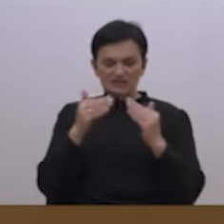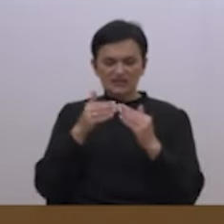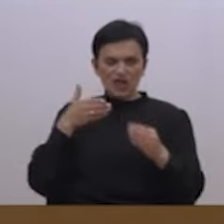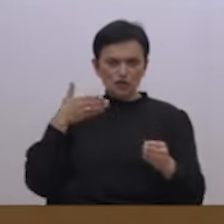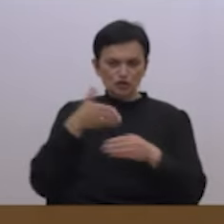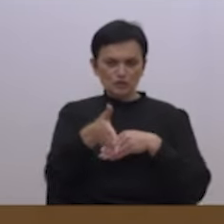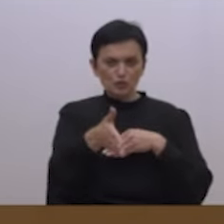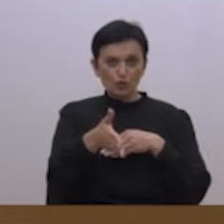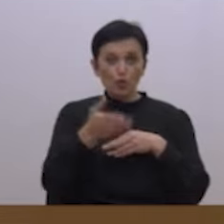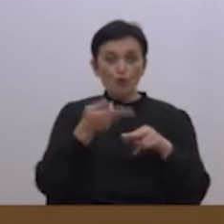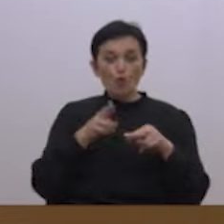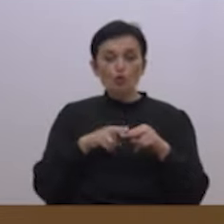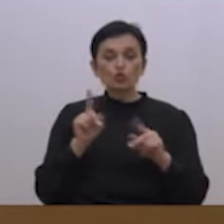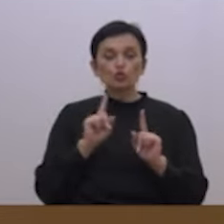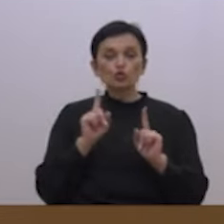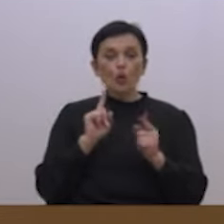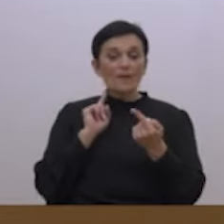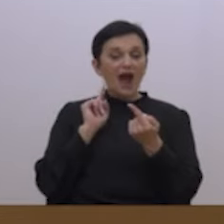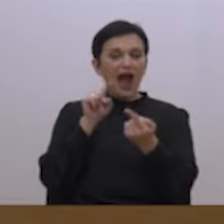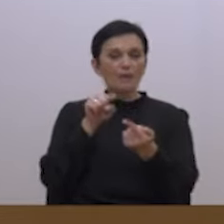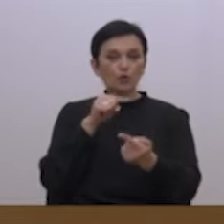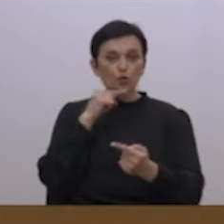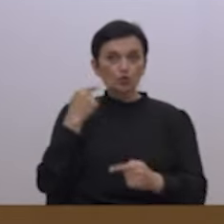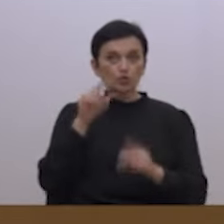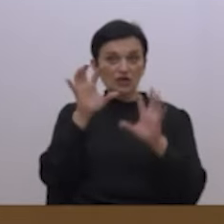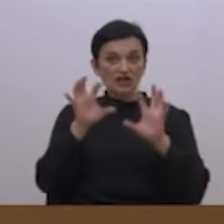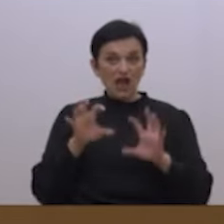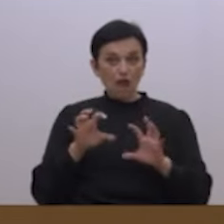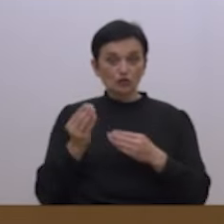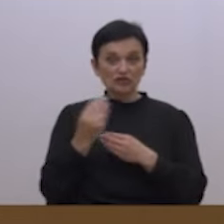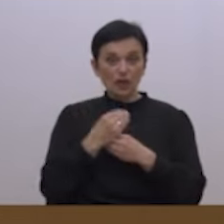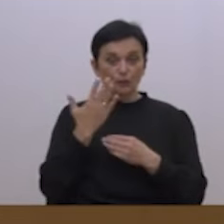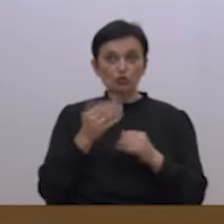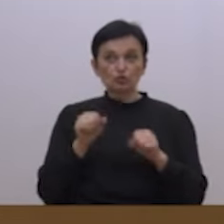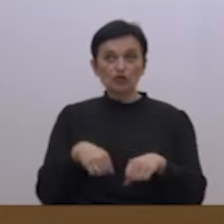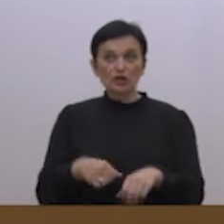მიუვარდა, მხოლოდ იმიტომ, რომ აპროტესტებდა რუსულ კანონს. დამიმატეთ თუ შეიძლება.